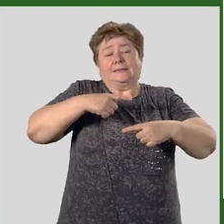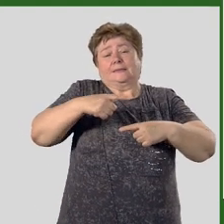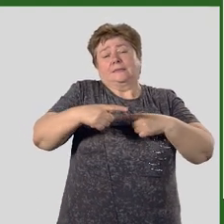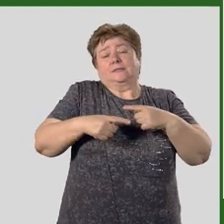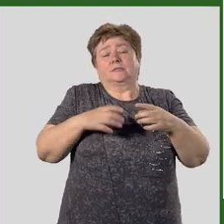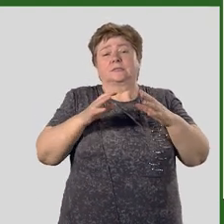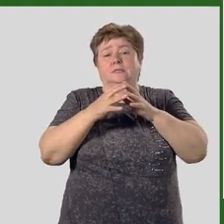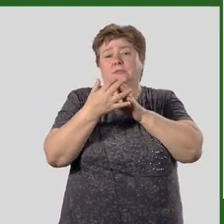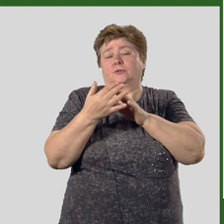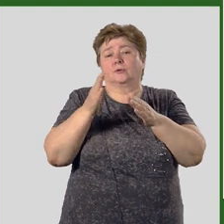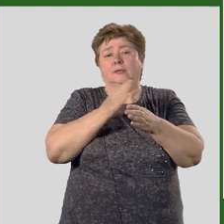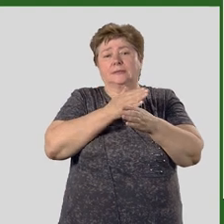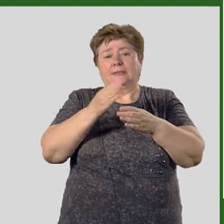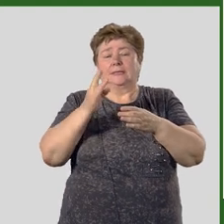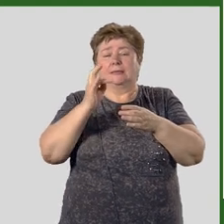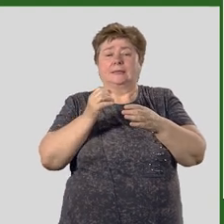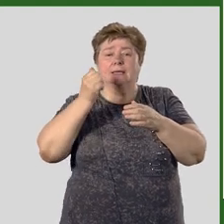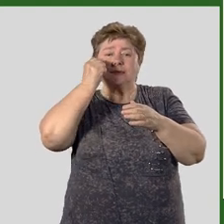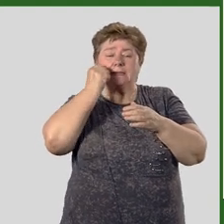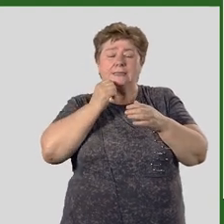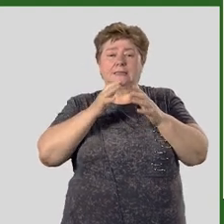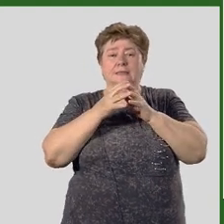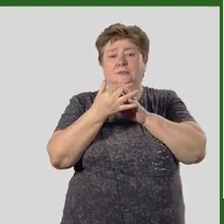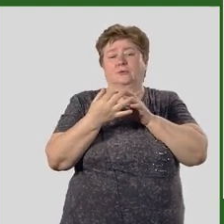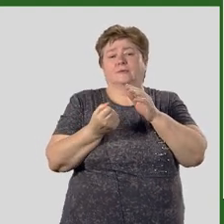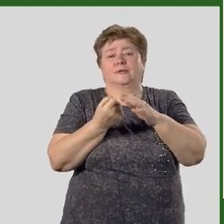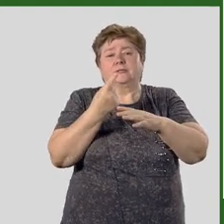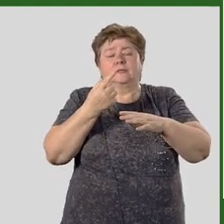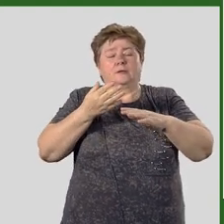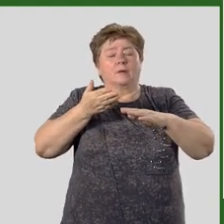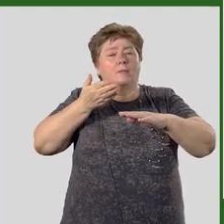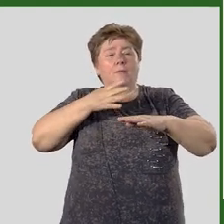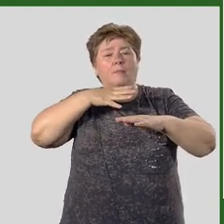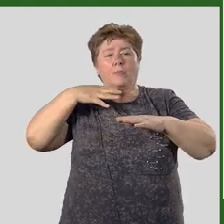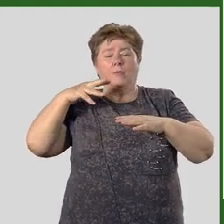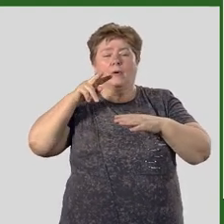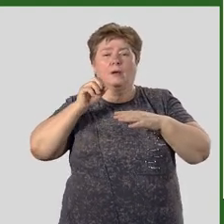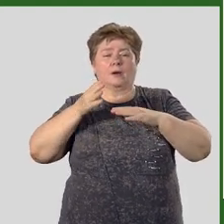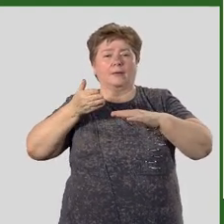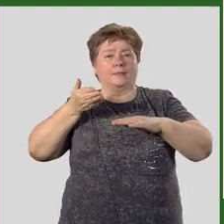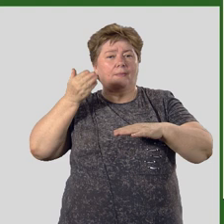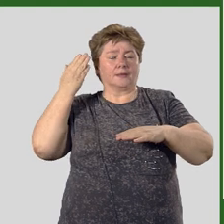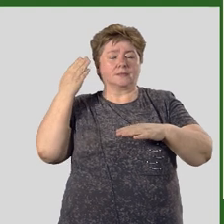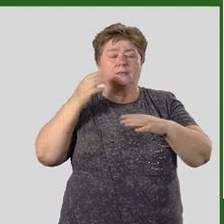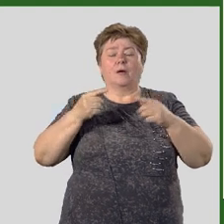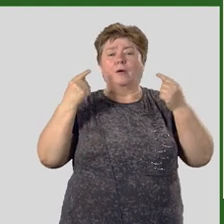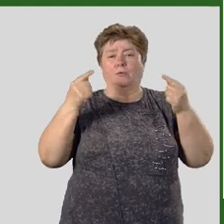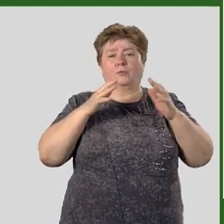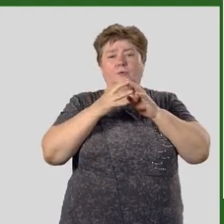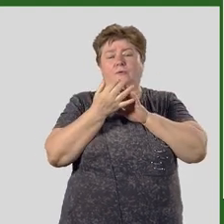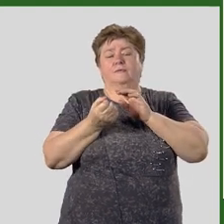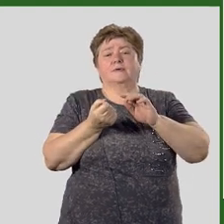Генетически села подразделяются на старинные села, возникшие несколько сотен лет назад, крупные